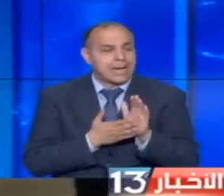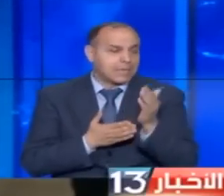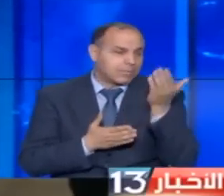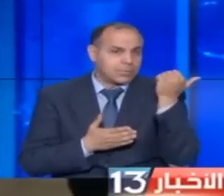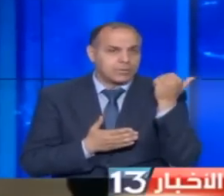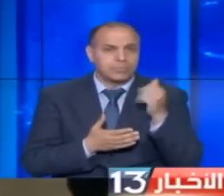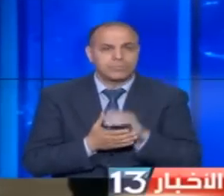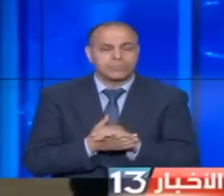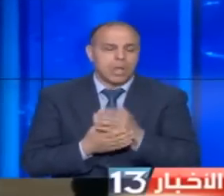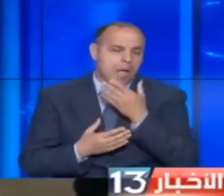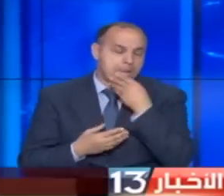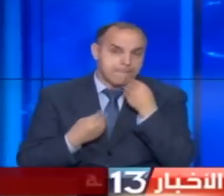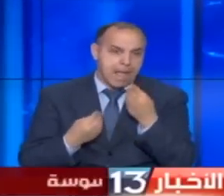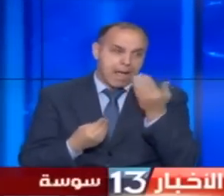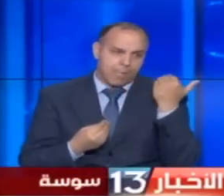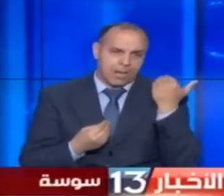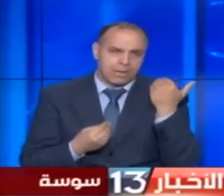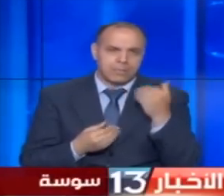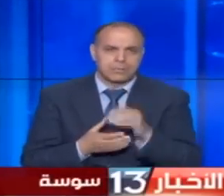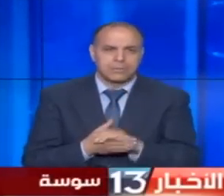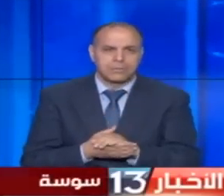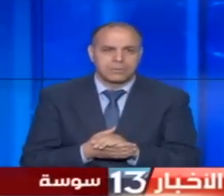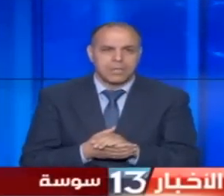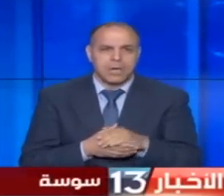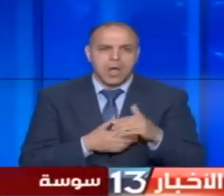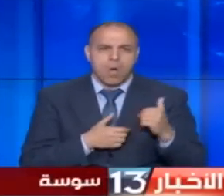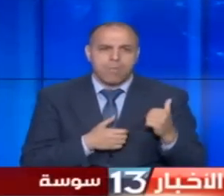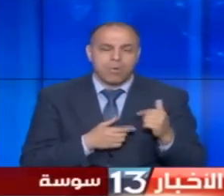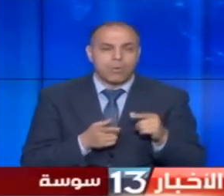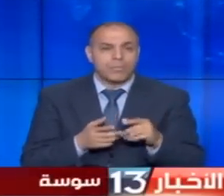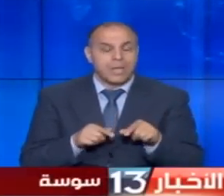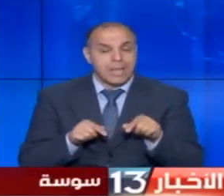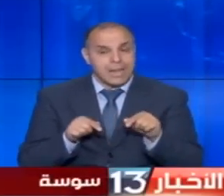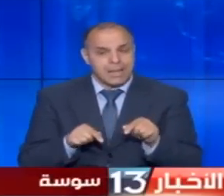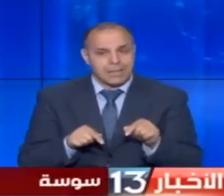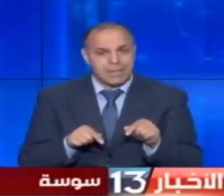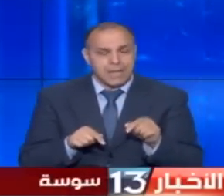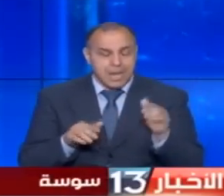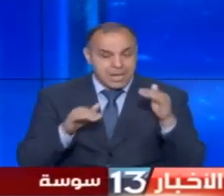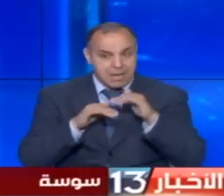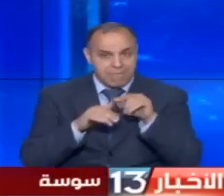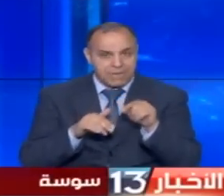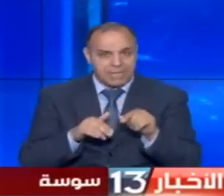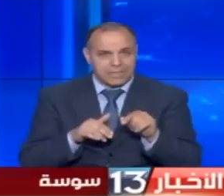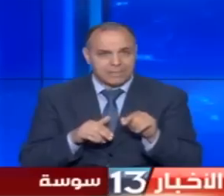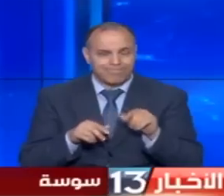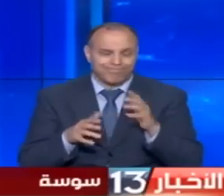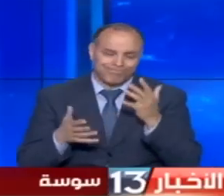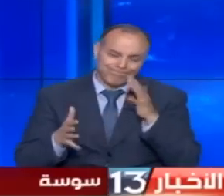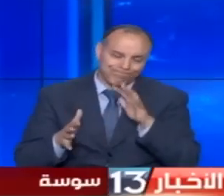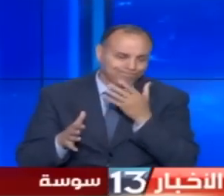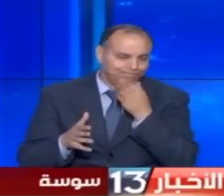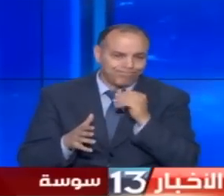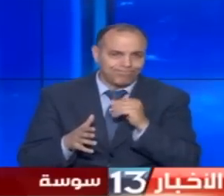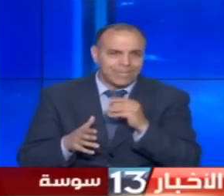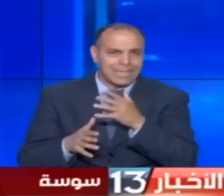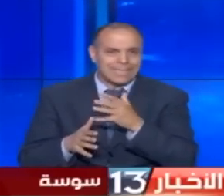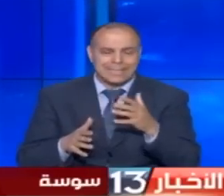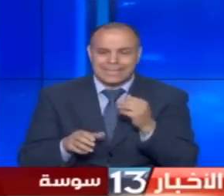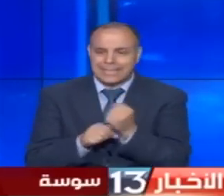اخر شويه الحمد الحب والحب اه اللي اللي تحسن